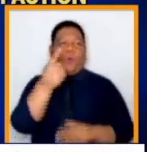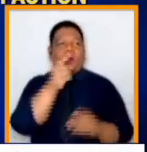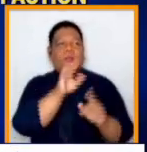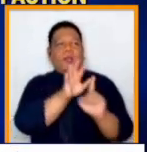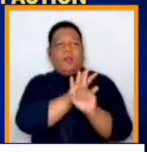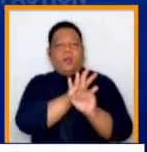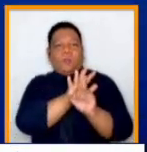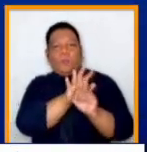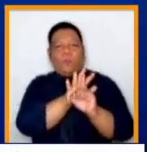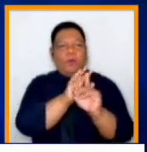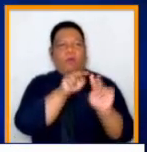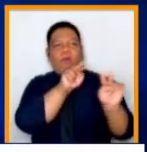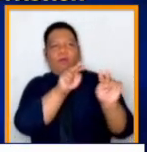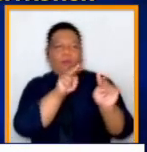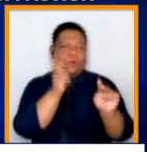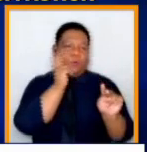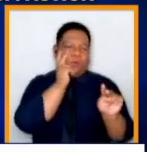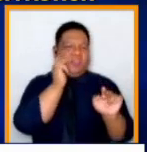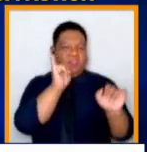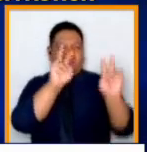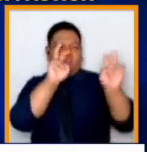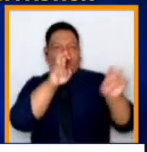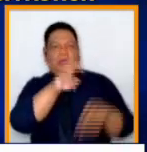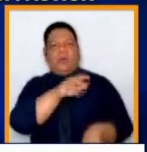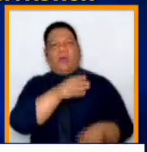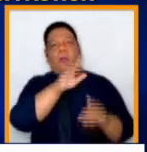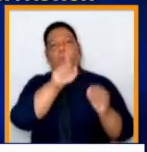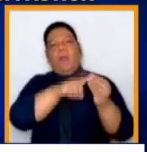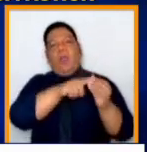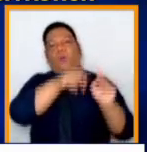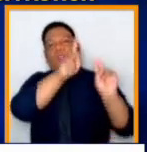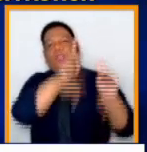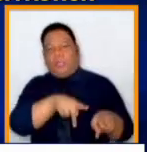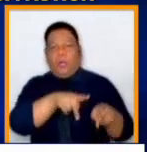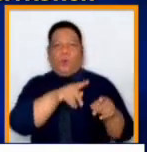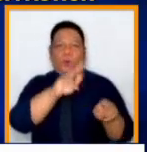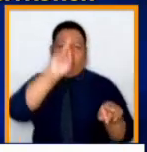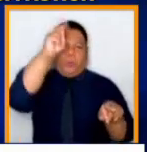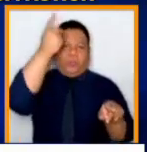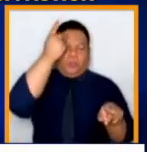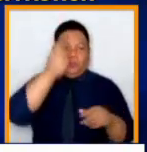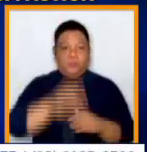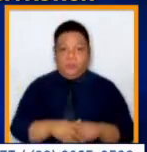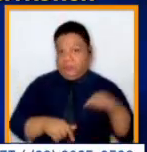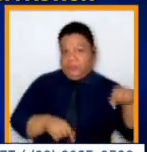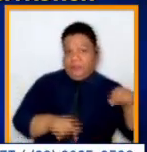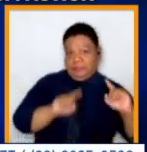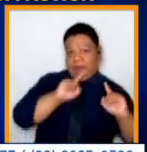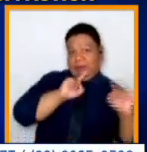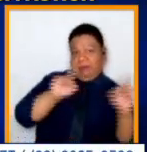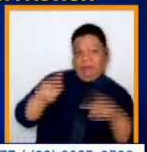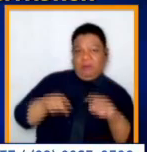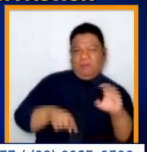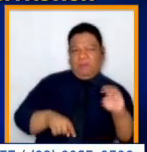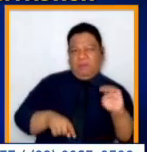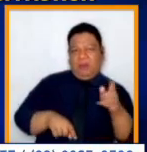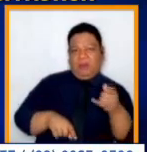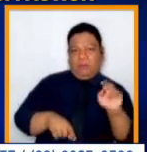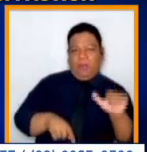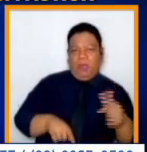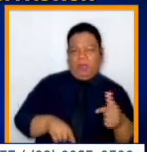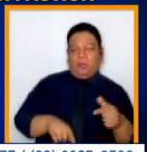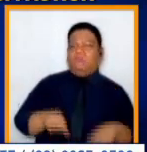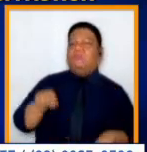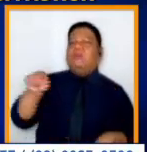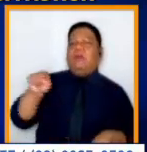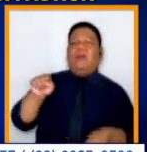Pimentel. Sagot naman ni Attorney Melvin Matibag ng Cusi faction, si Pimentel ang gumagawa ng personality politics ng